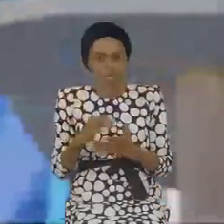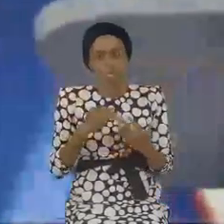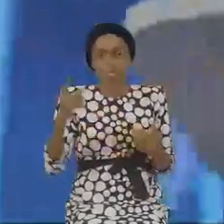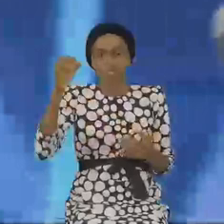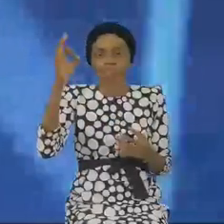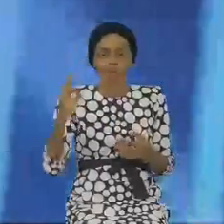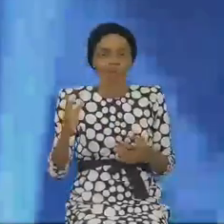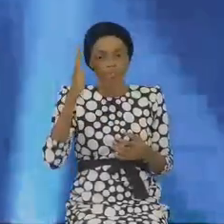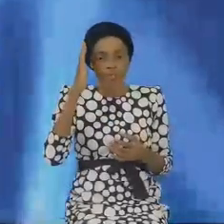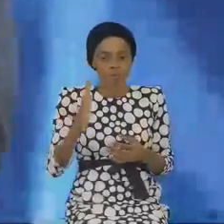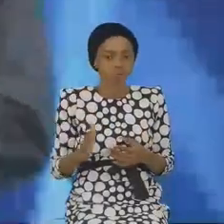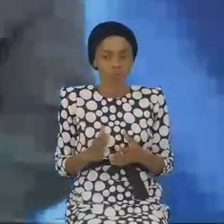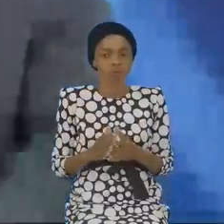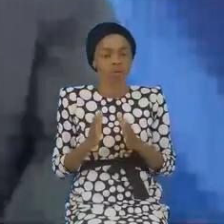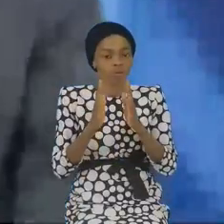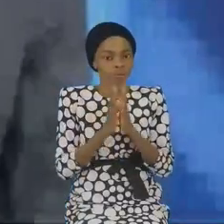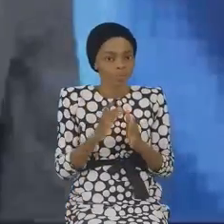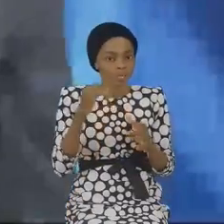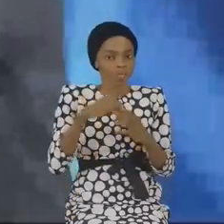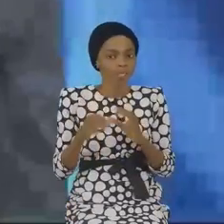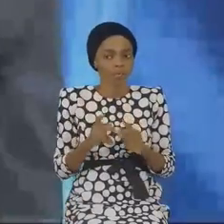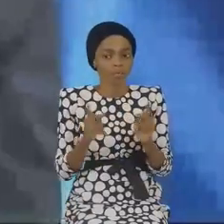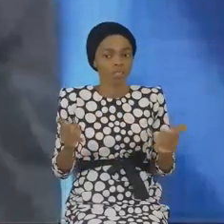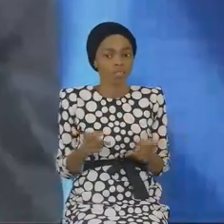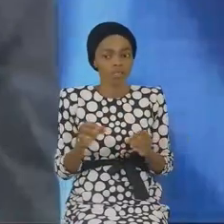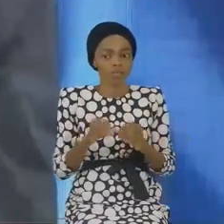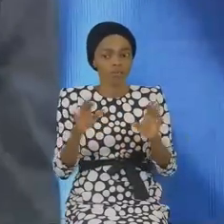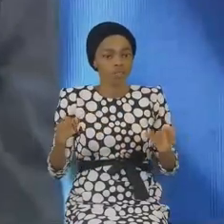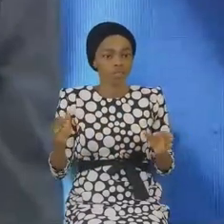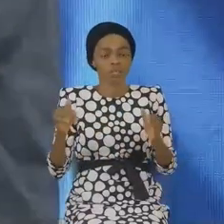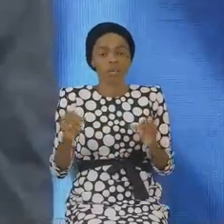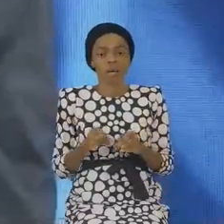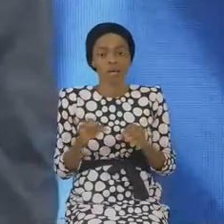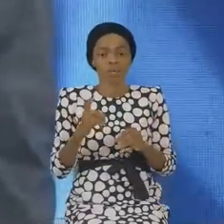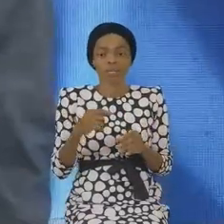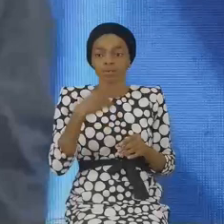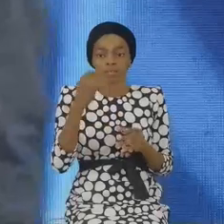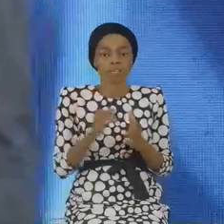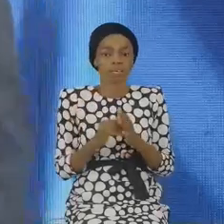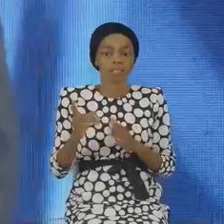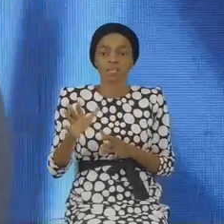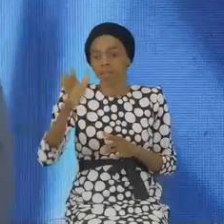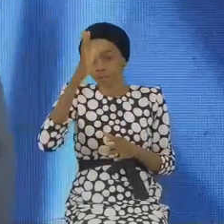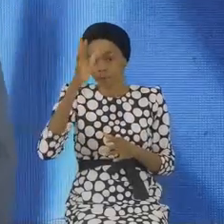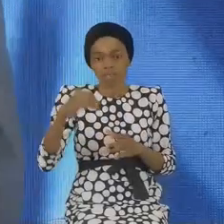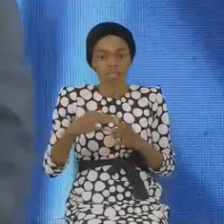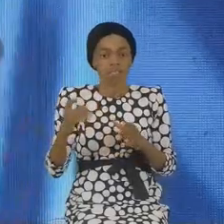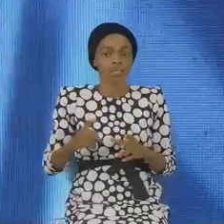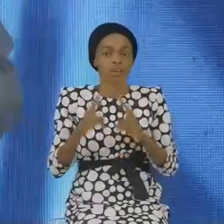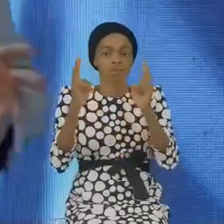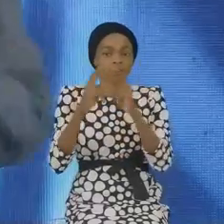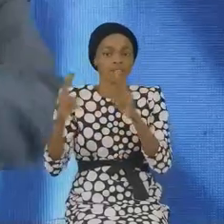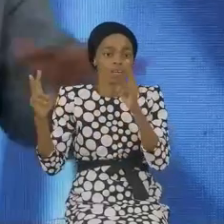s'ils prient et que rien ne se passe, ils vont dire, le papa du village, les gens qui répandent des